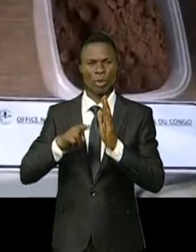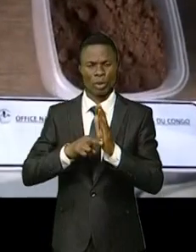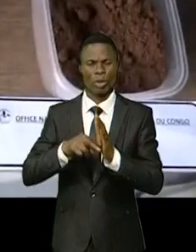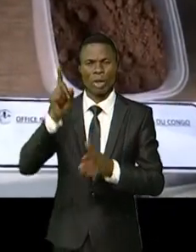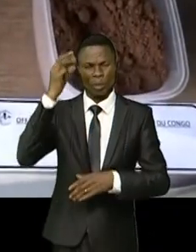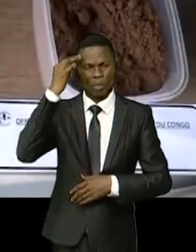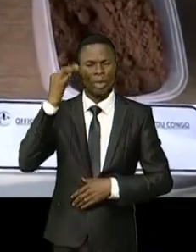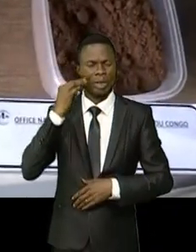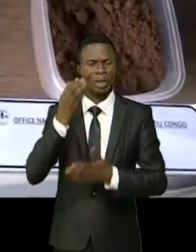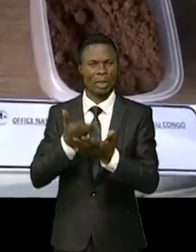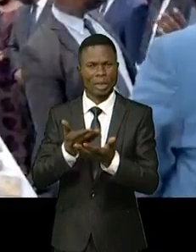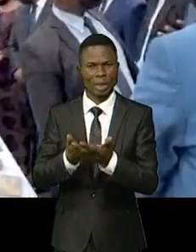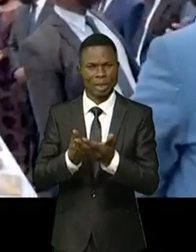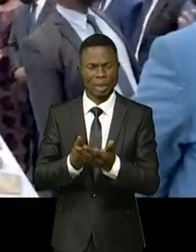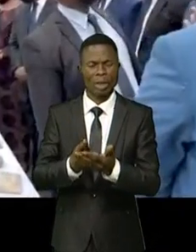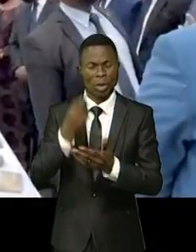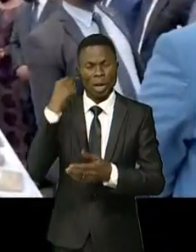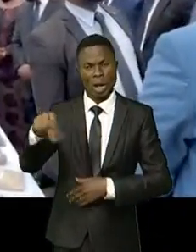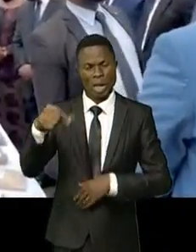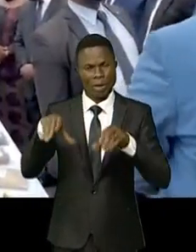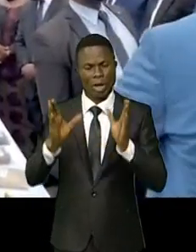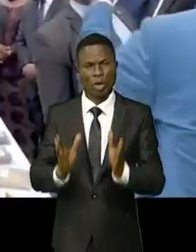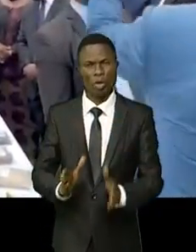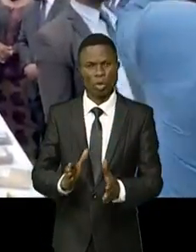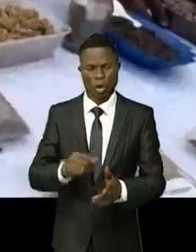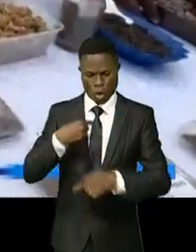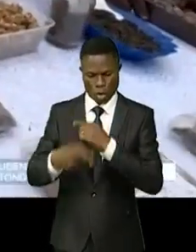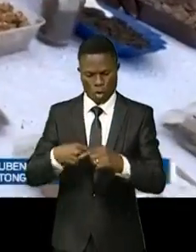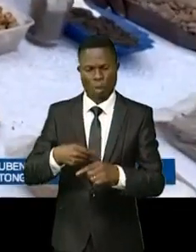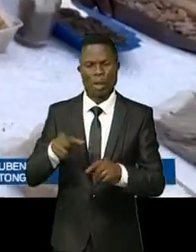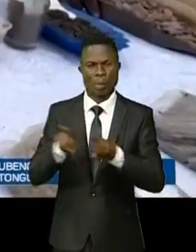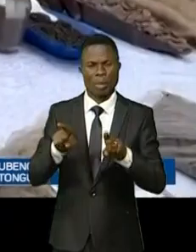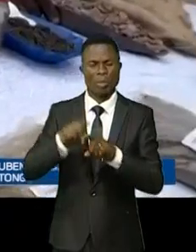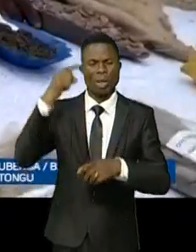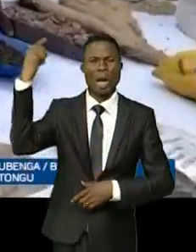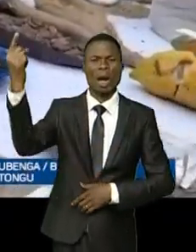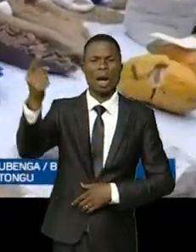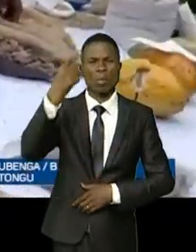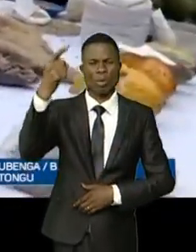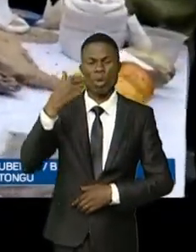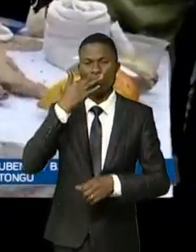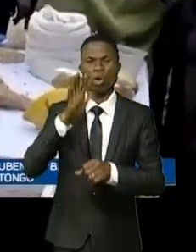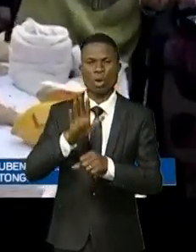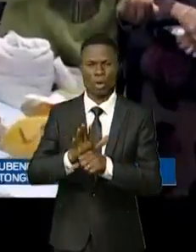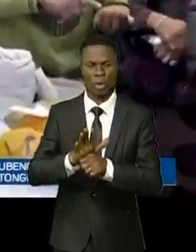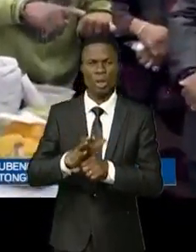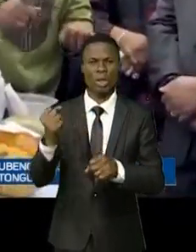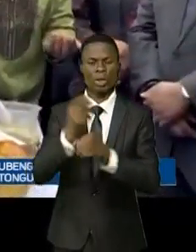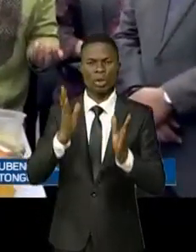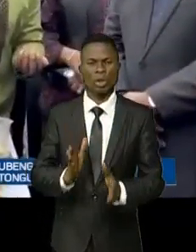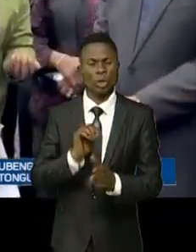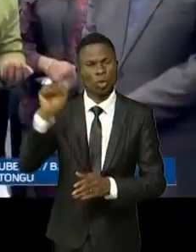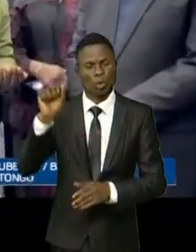Jean-Michel Samalukonde Kyenge, est de voir les cafés congolais reprendre sa place sur l'échiquier mondial et a promis aux travailleurs